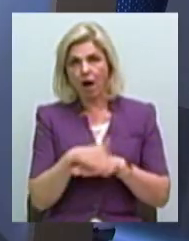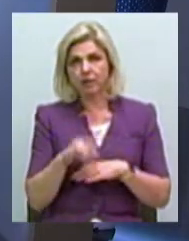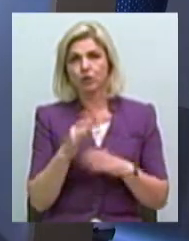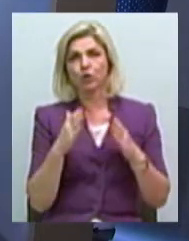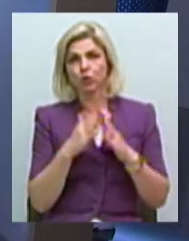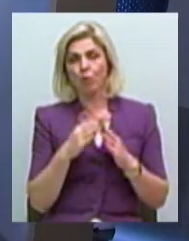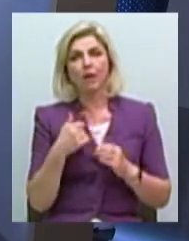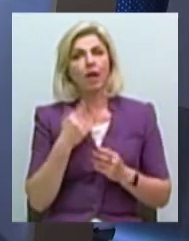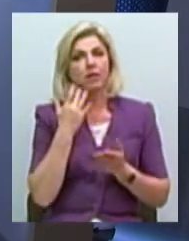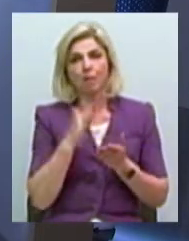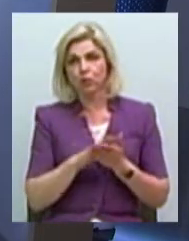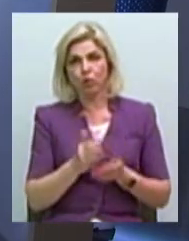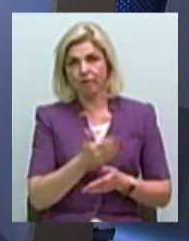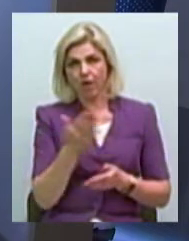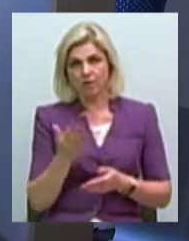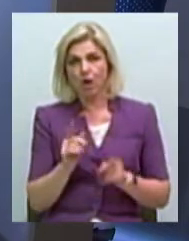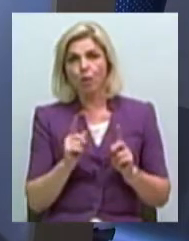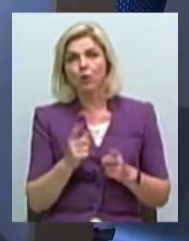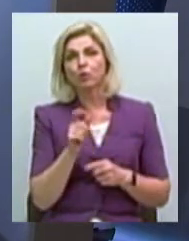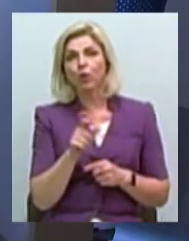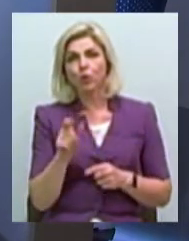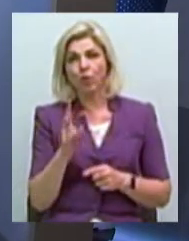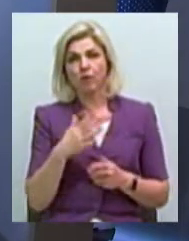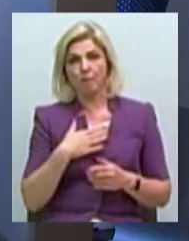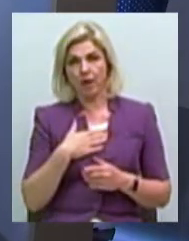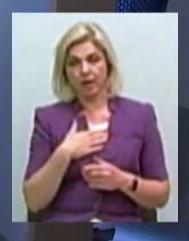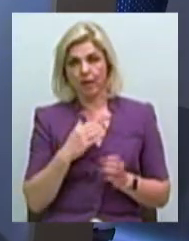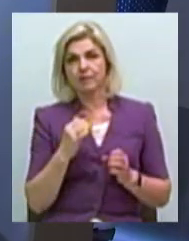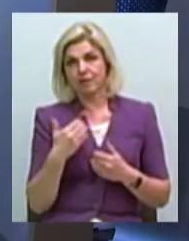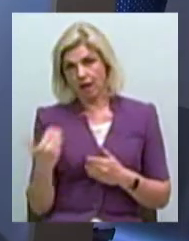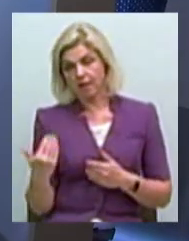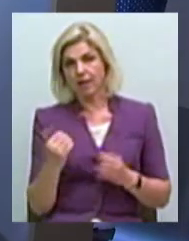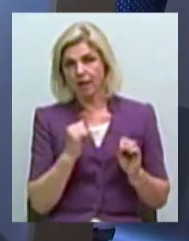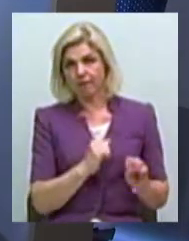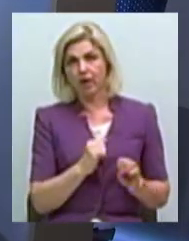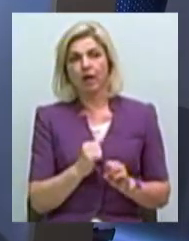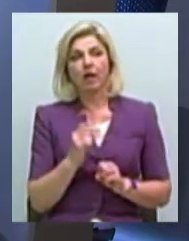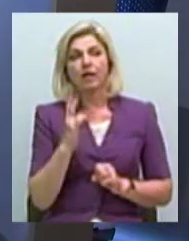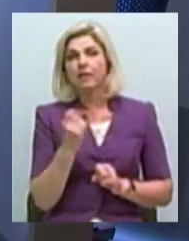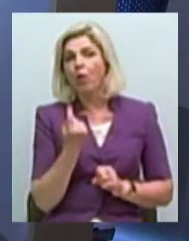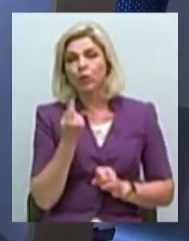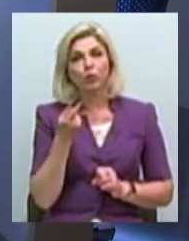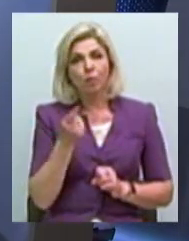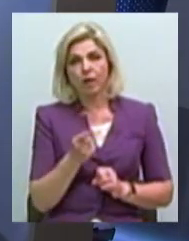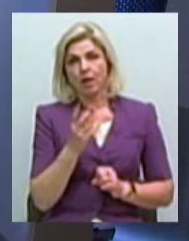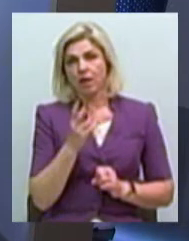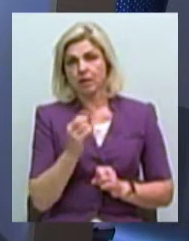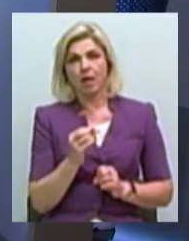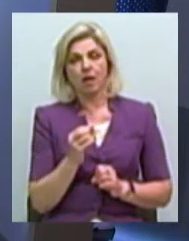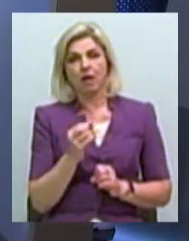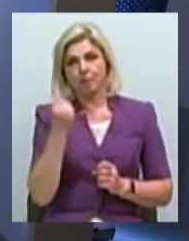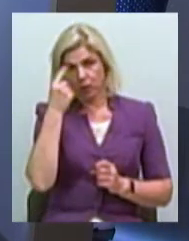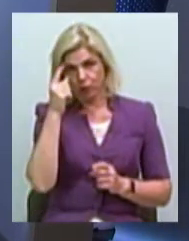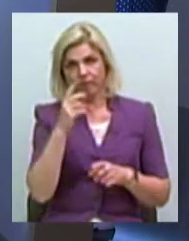случае не позорил вас. Почему-то другие люди, которые на моей стороне, даже на йоту не прилаживают на себя вот эту